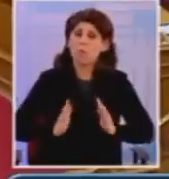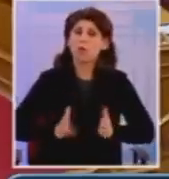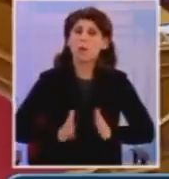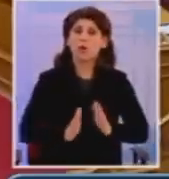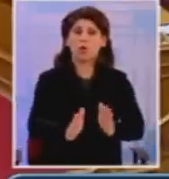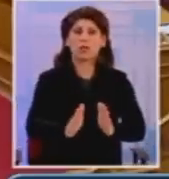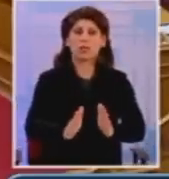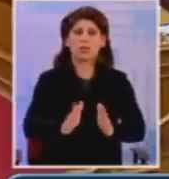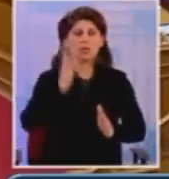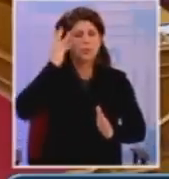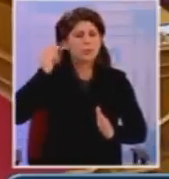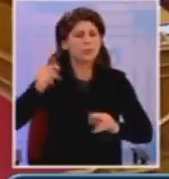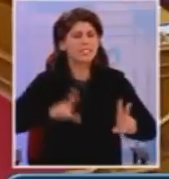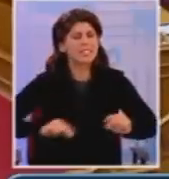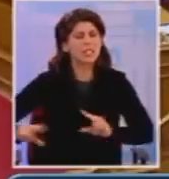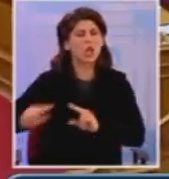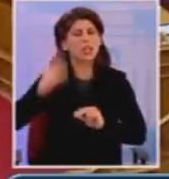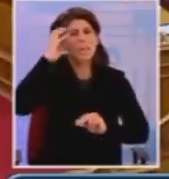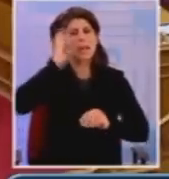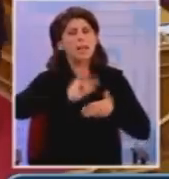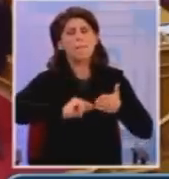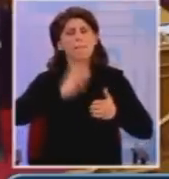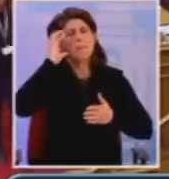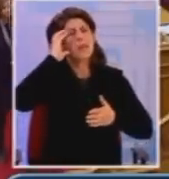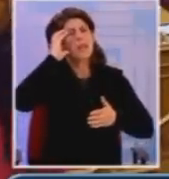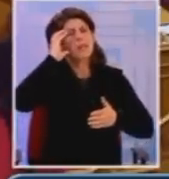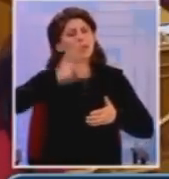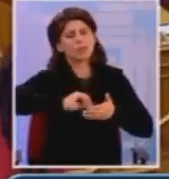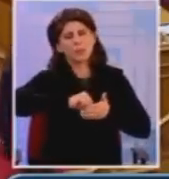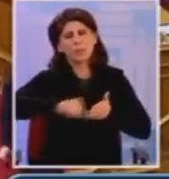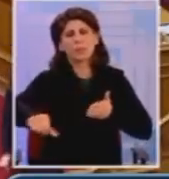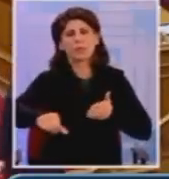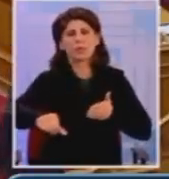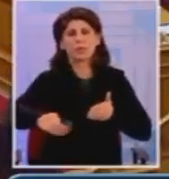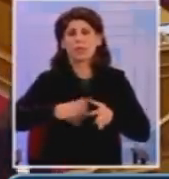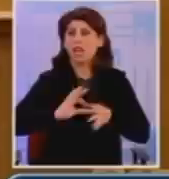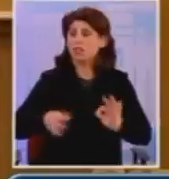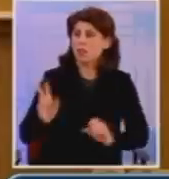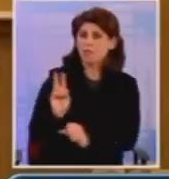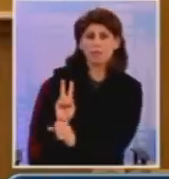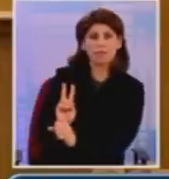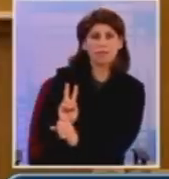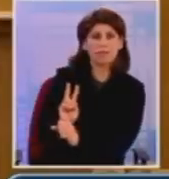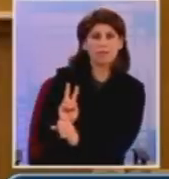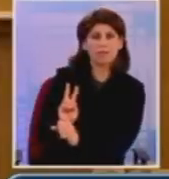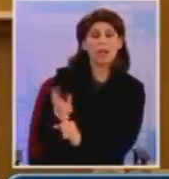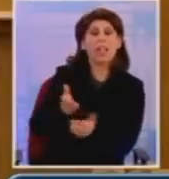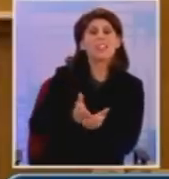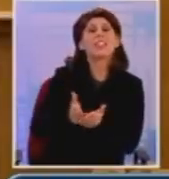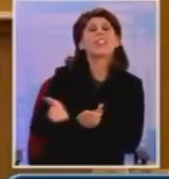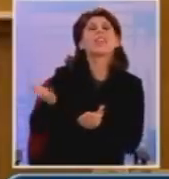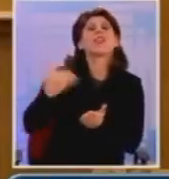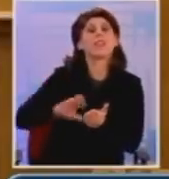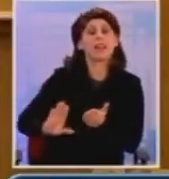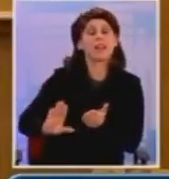τη συλλογική μνήμη και αφήνοντας ιστορικά αδικαίωτους τους αγώνες και τις θυσίες του.